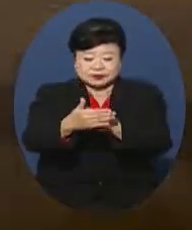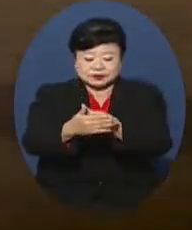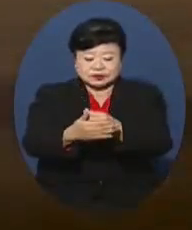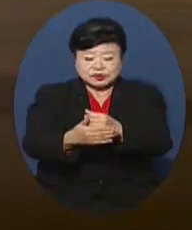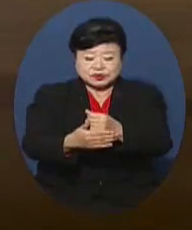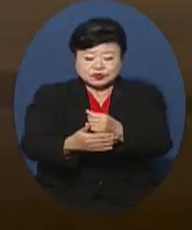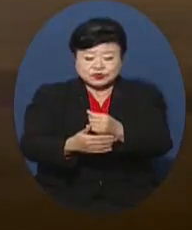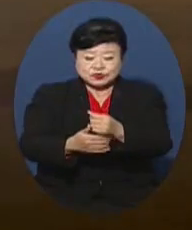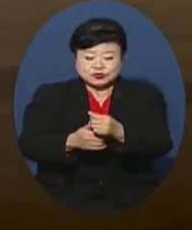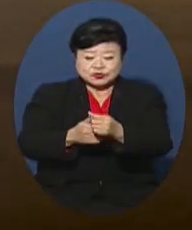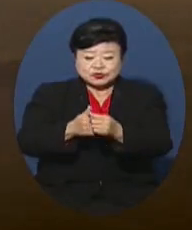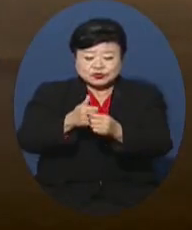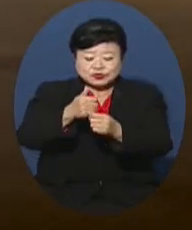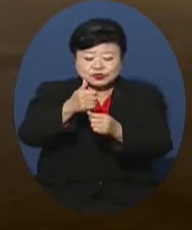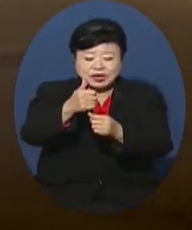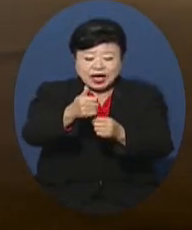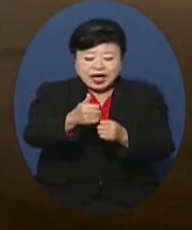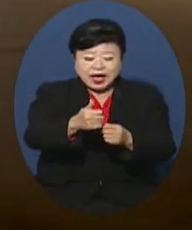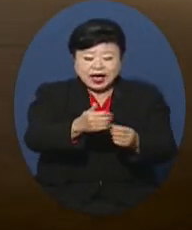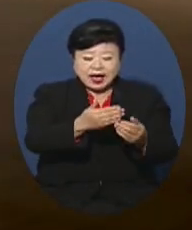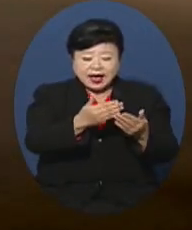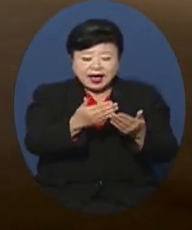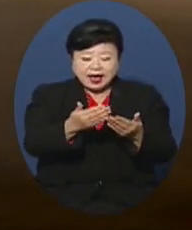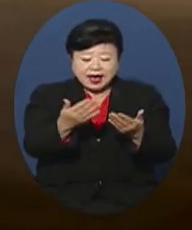거룩하신 주